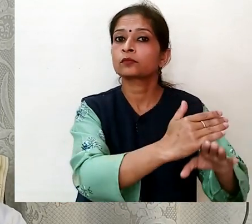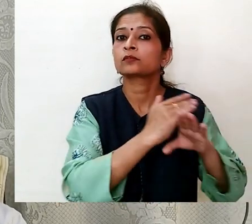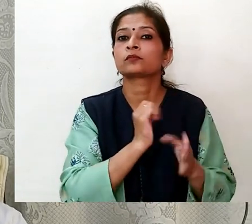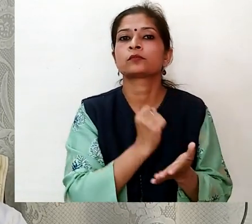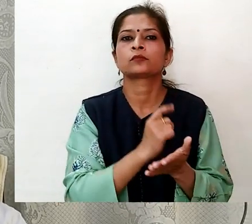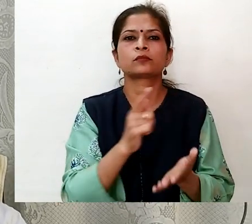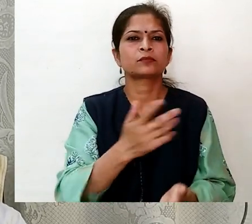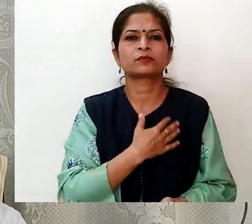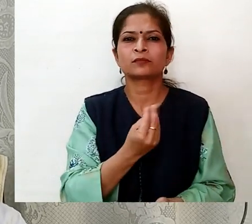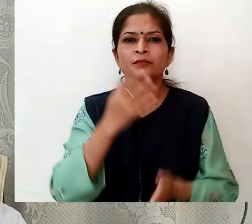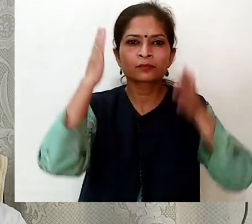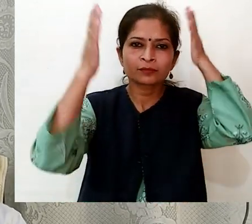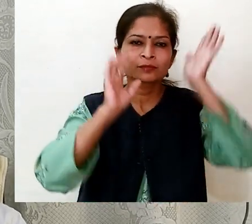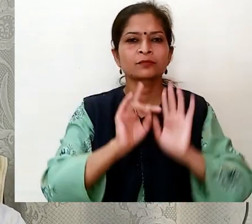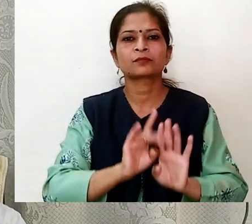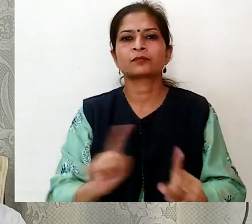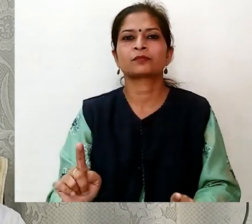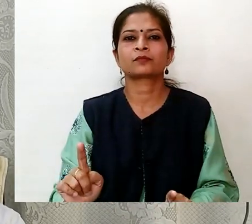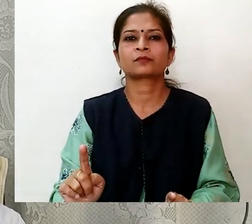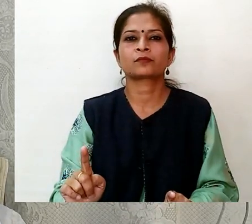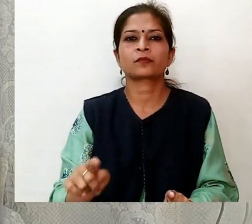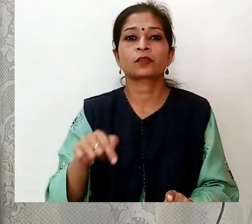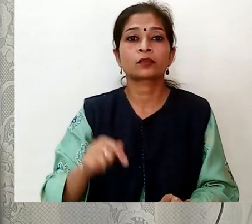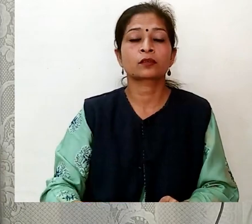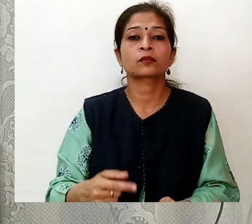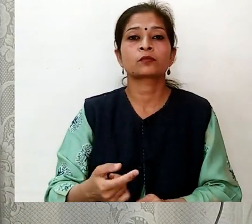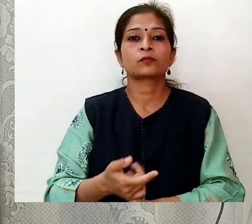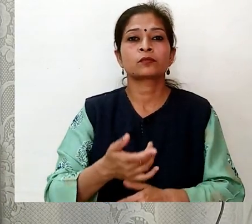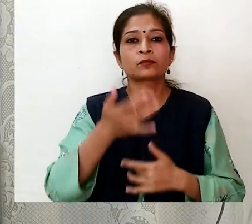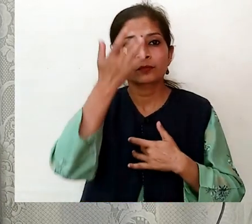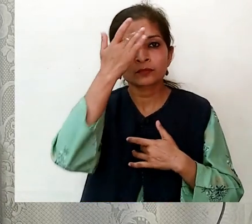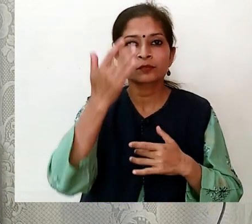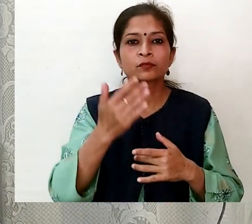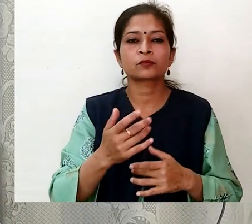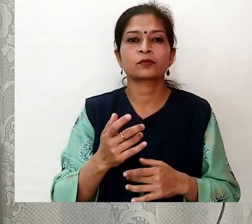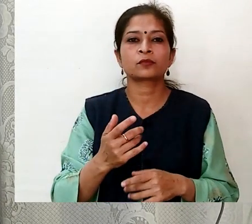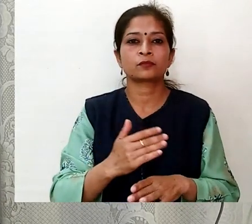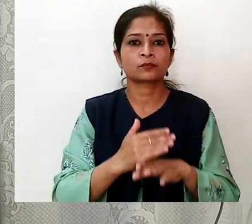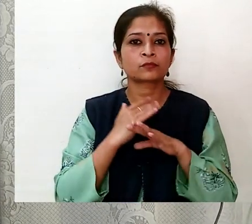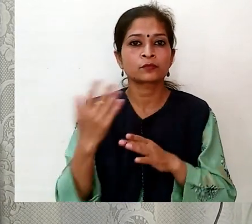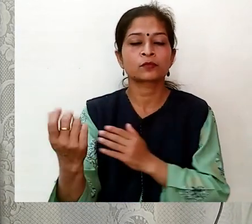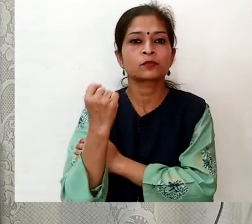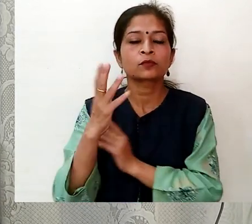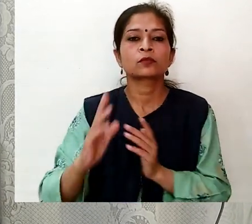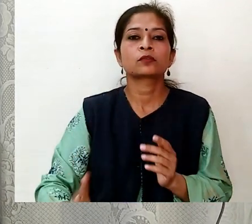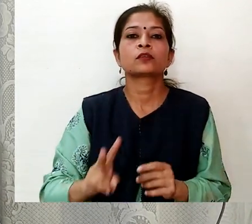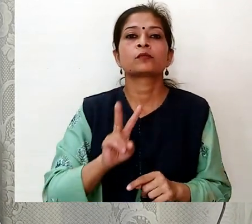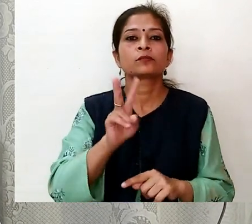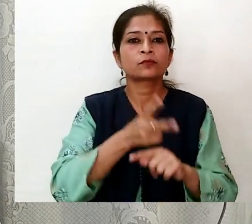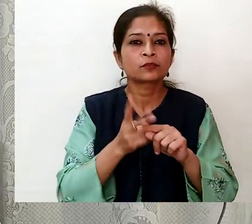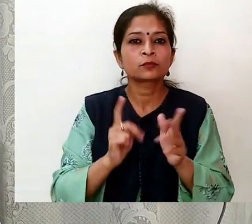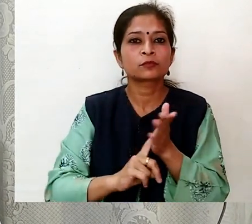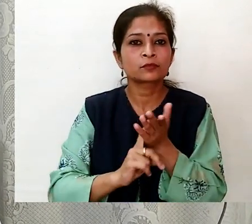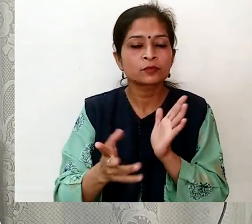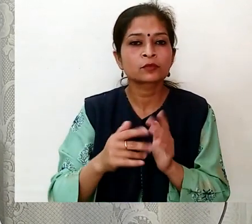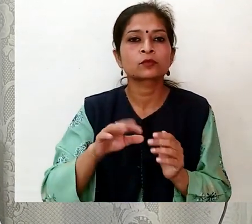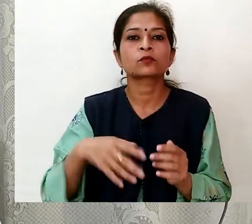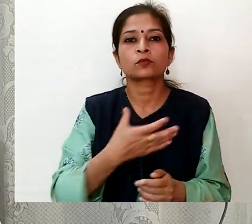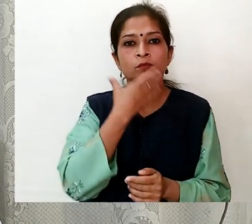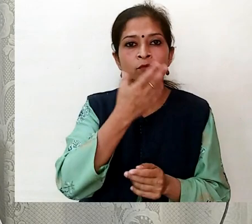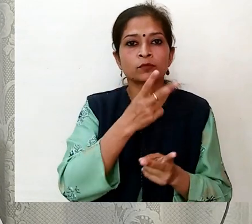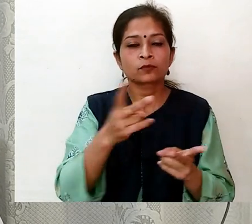लिए है। इसमें भयभीत होने की कोई आवश्यकता नहीं है। रोग प्रतिरोधक क्षमता को बढ़ाने के लिए आप हरी सब्जियां और फल